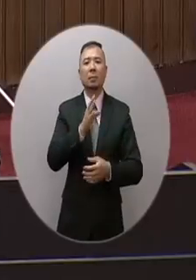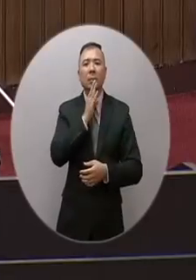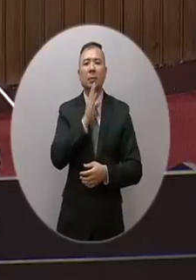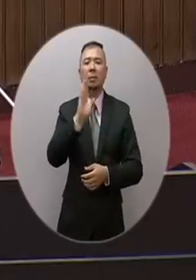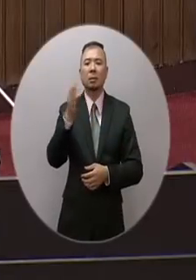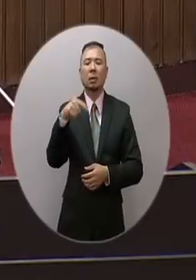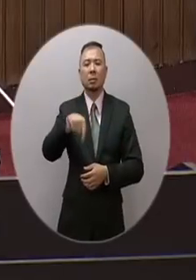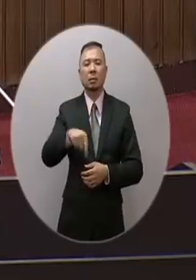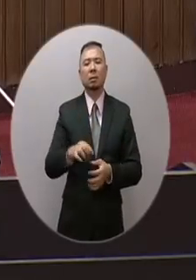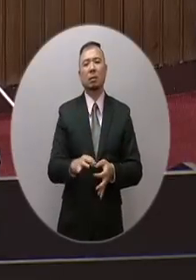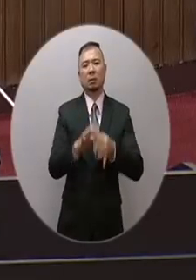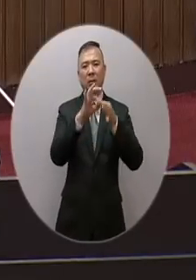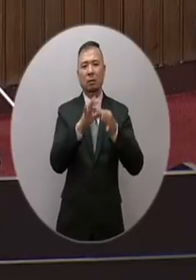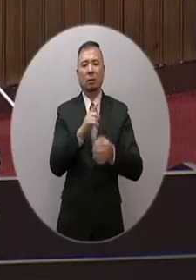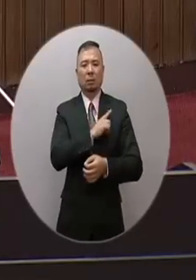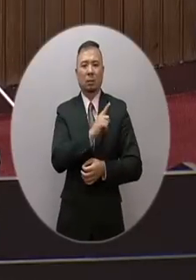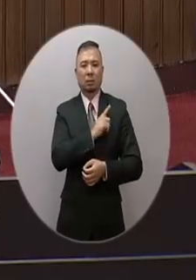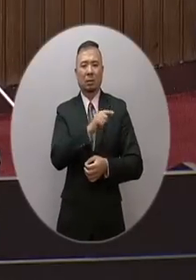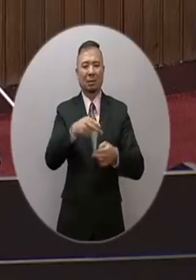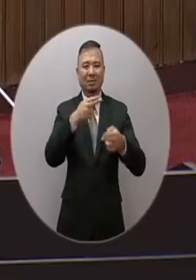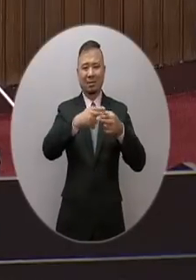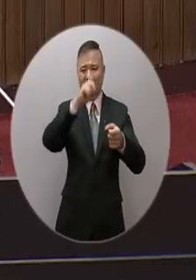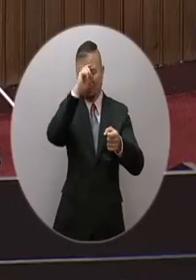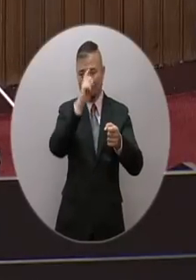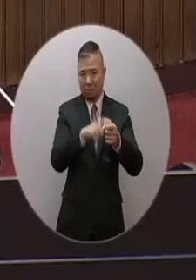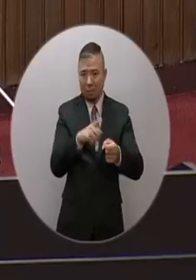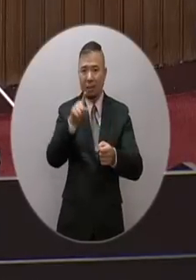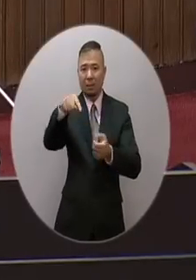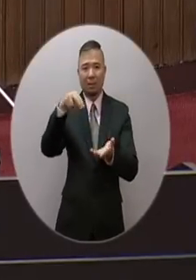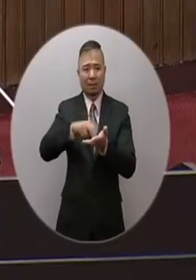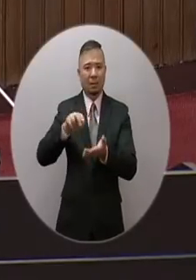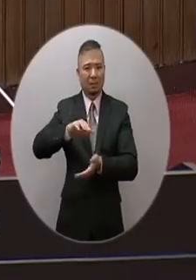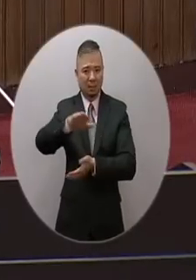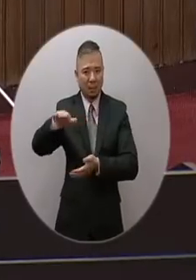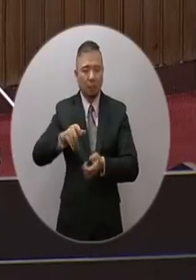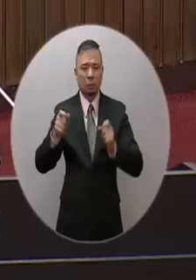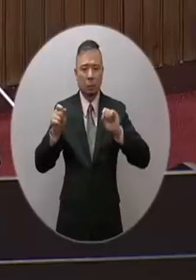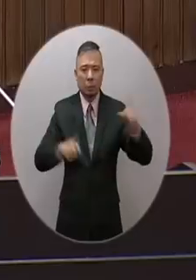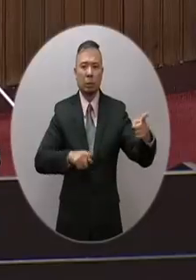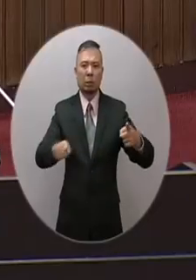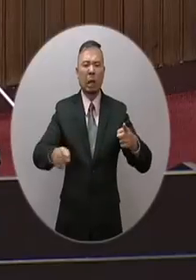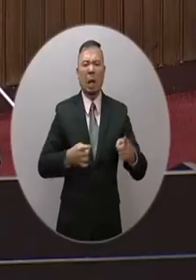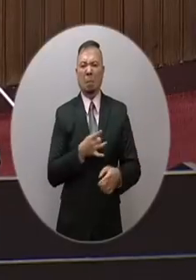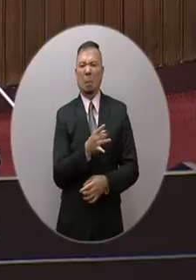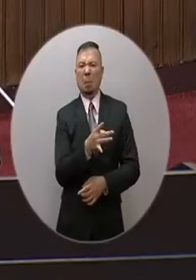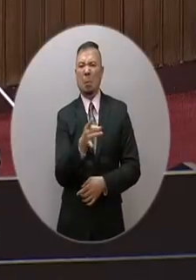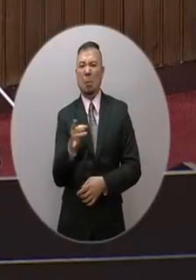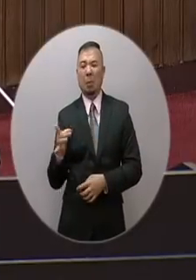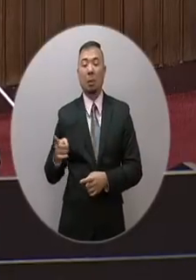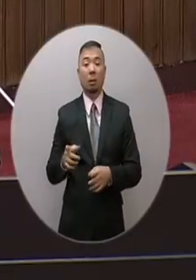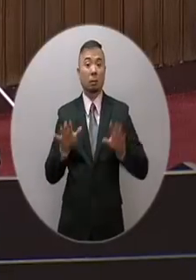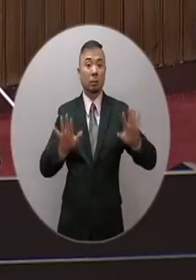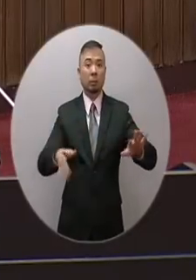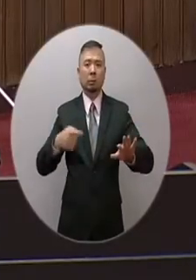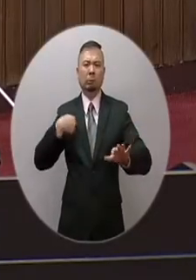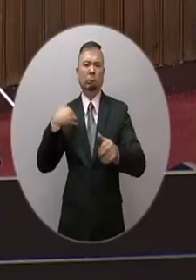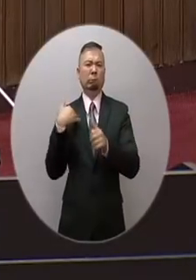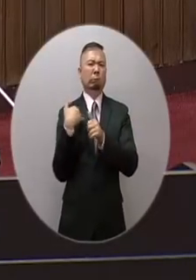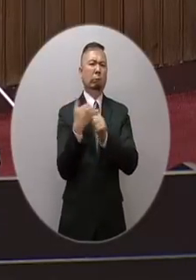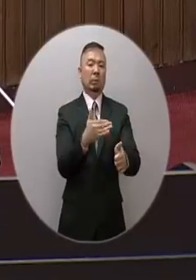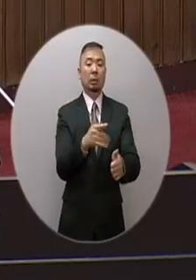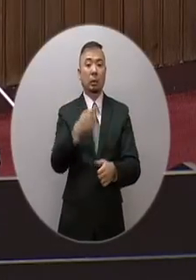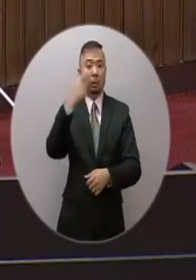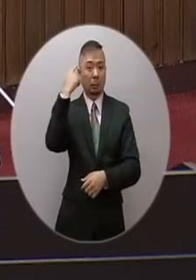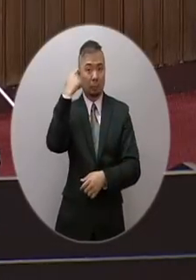信仰、支持立场而相互仇视、相互攻击。今天你断他的头，明天